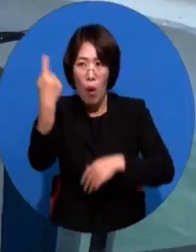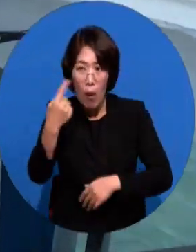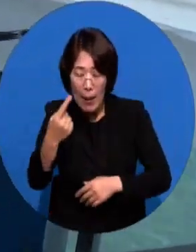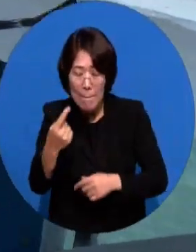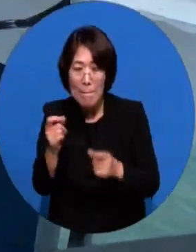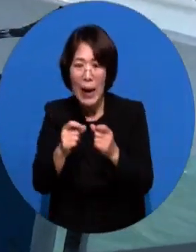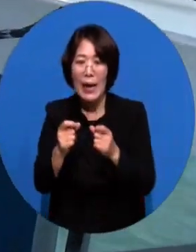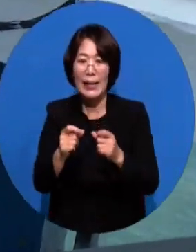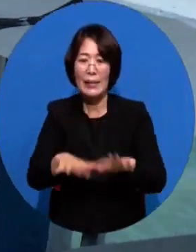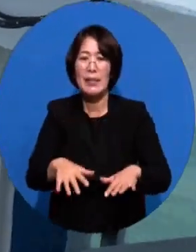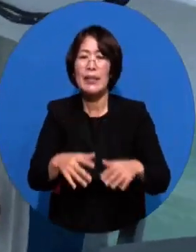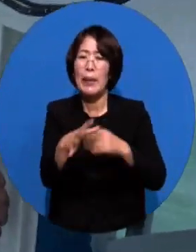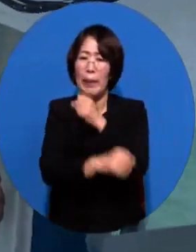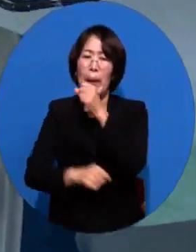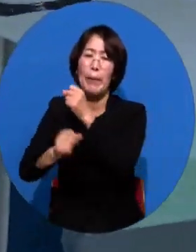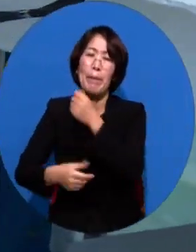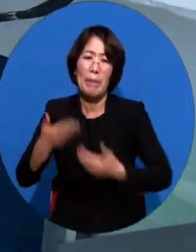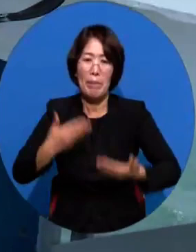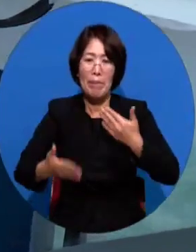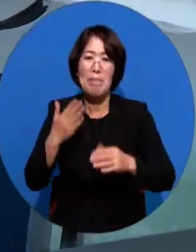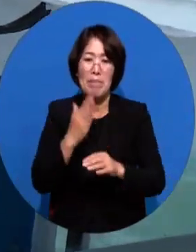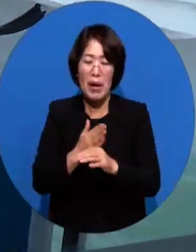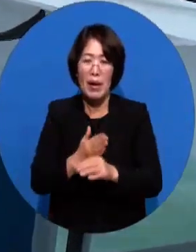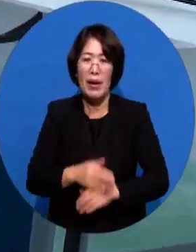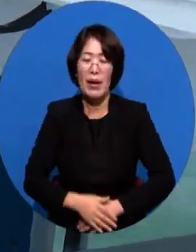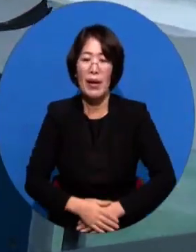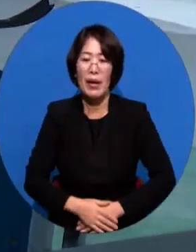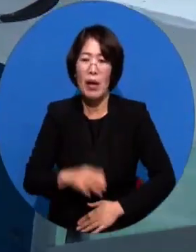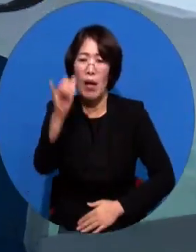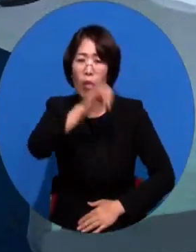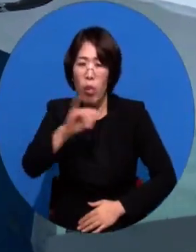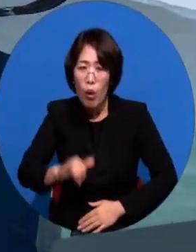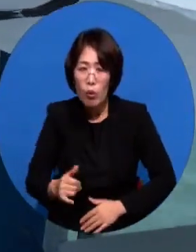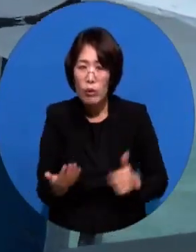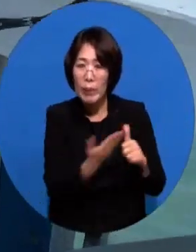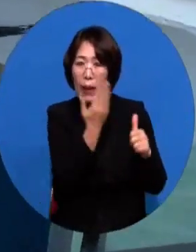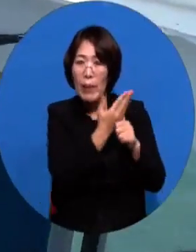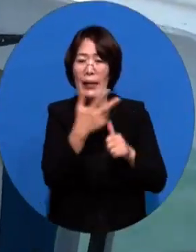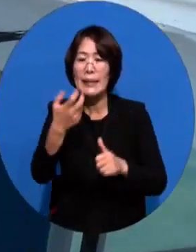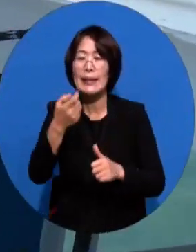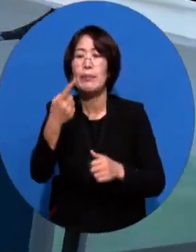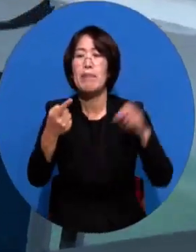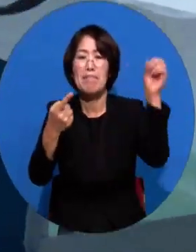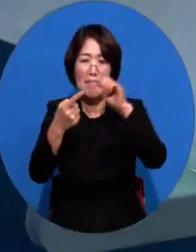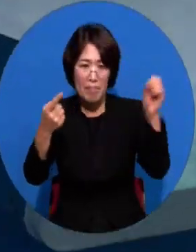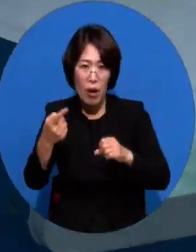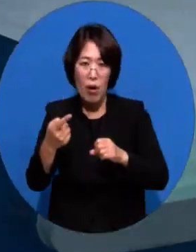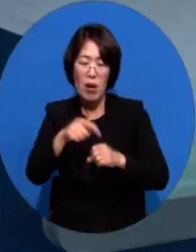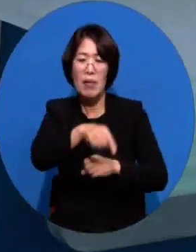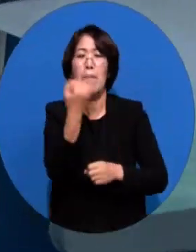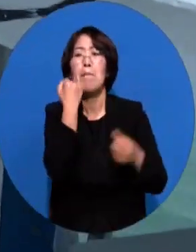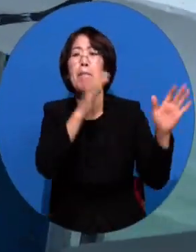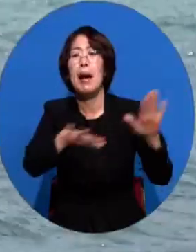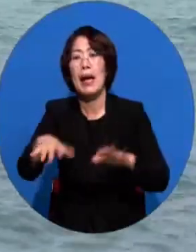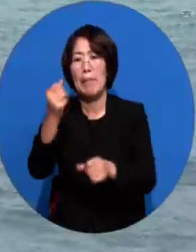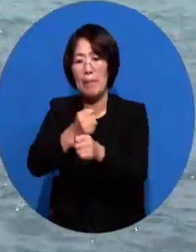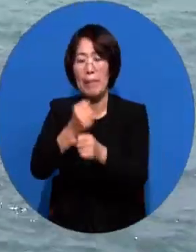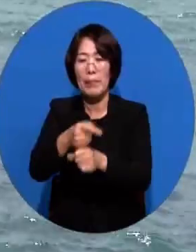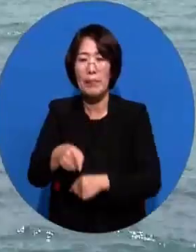이곳에서는 다시마 수확 작업이 한창 진행되고 있습니다. 전국 다시마 생산량의 71%가 이곳 해상에서